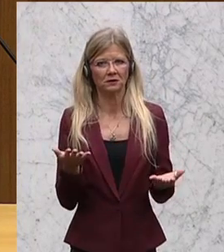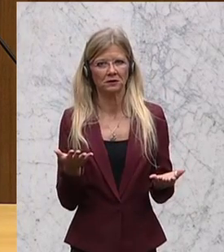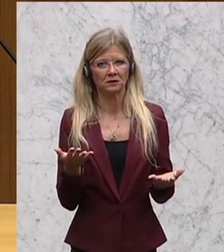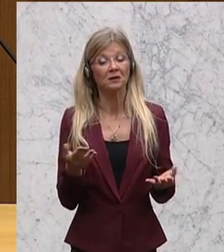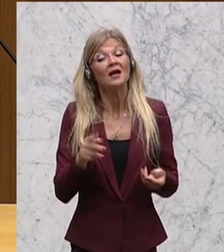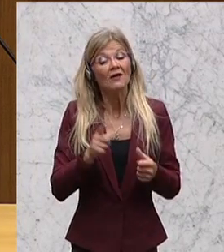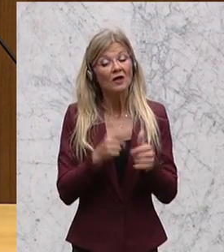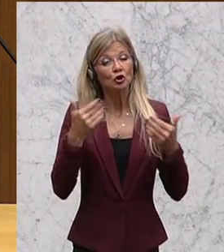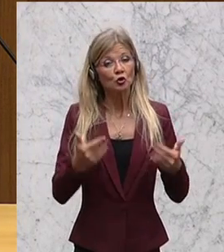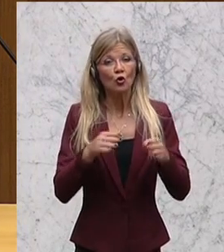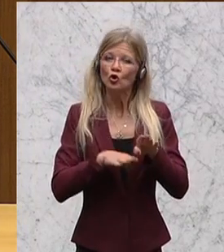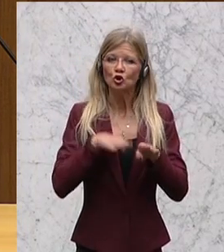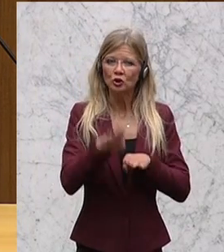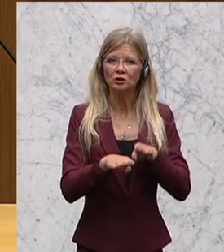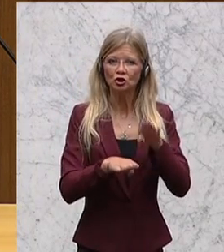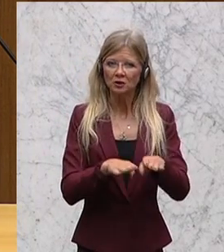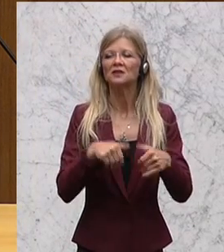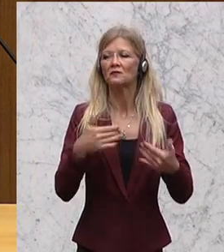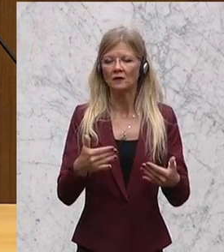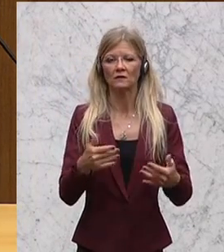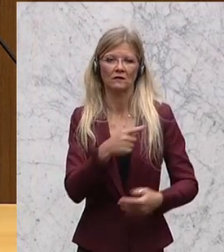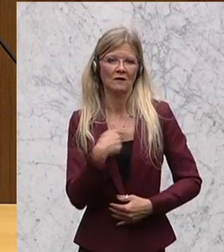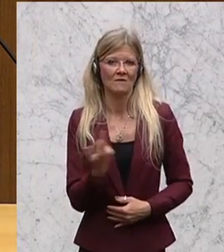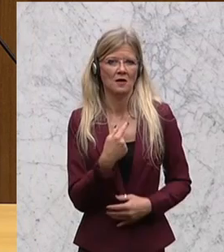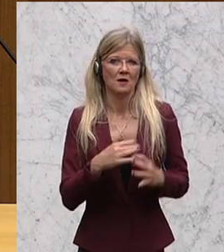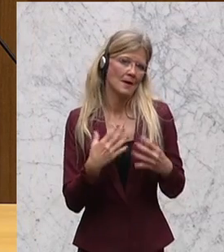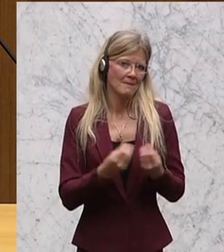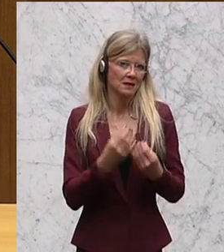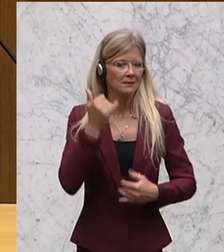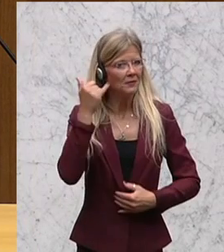der Idee eines gemeinsamen Europas in vielen Bereichen, in den